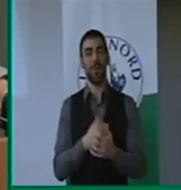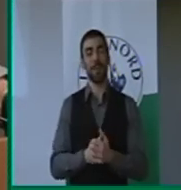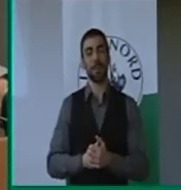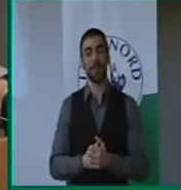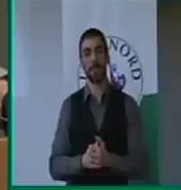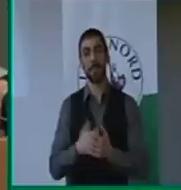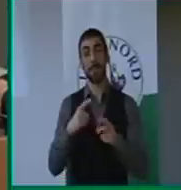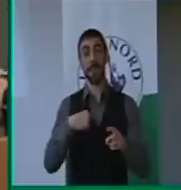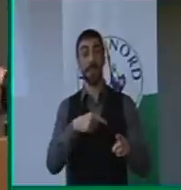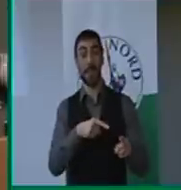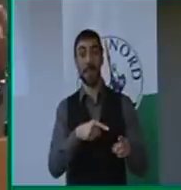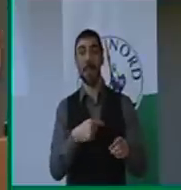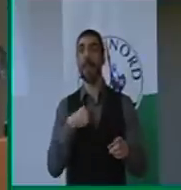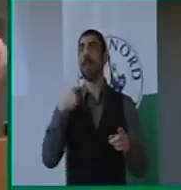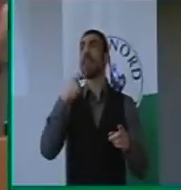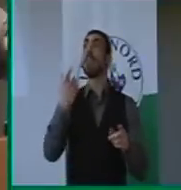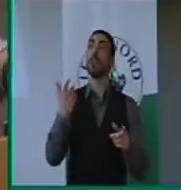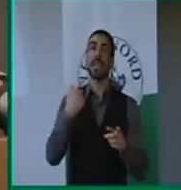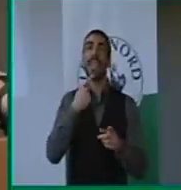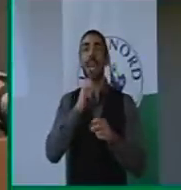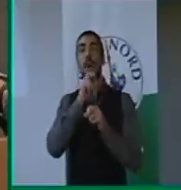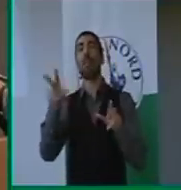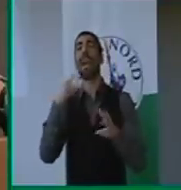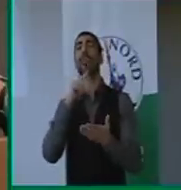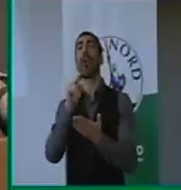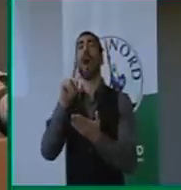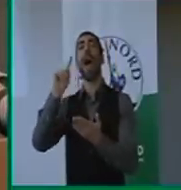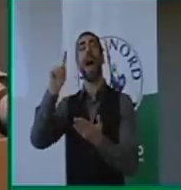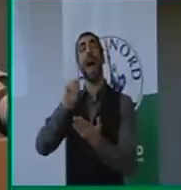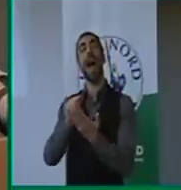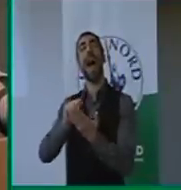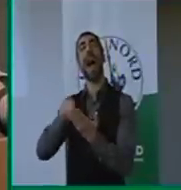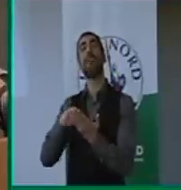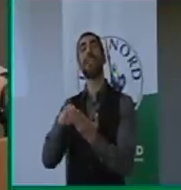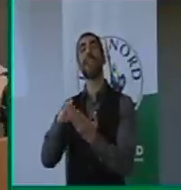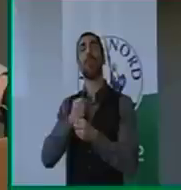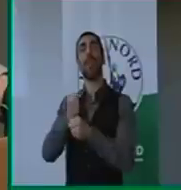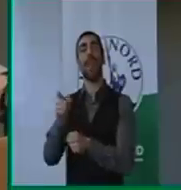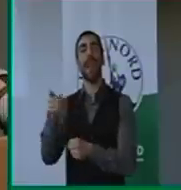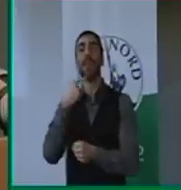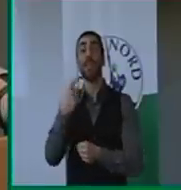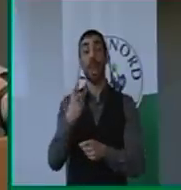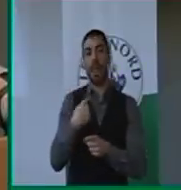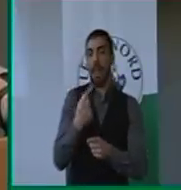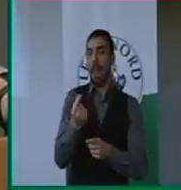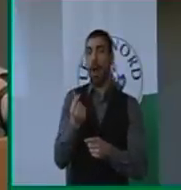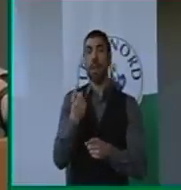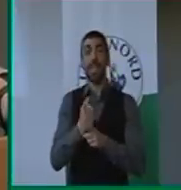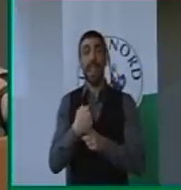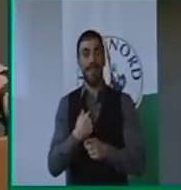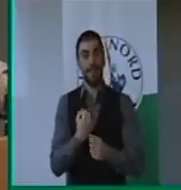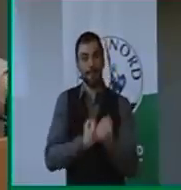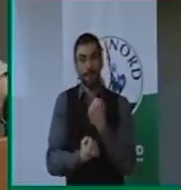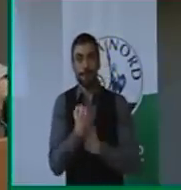perché dicono almeno dal comunicato dell'amministratore delegato dice che per contenere i costi No